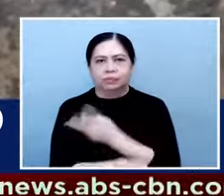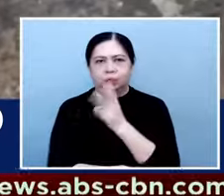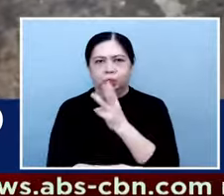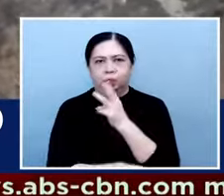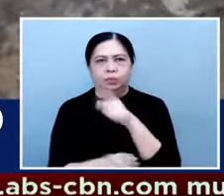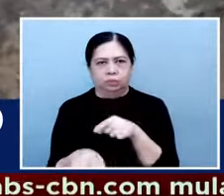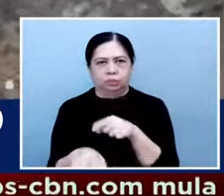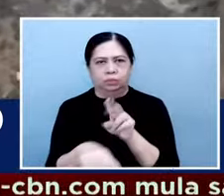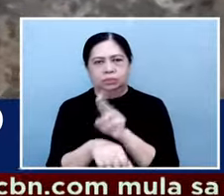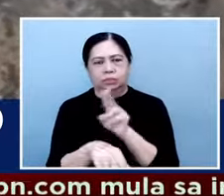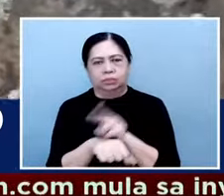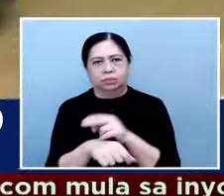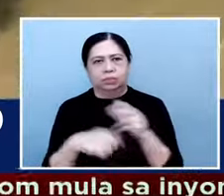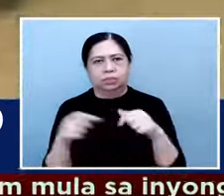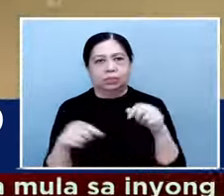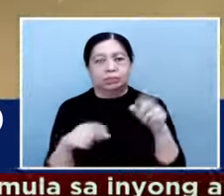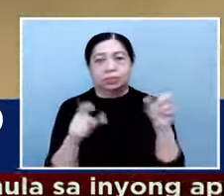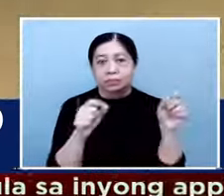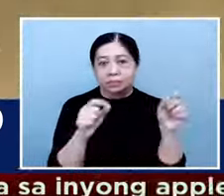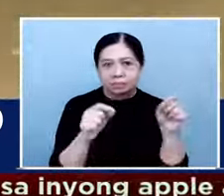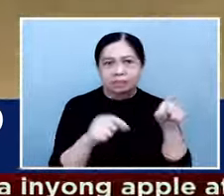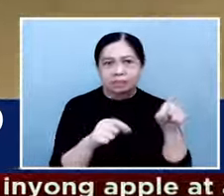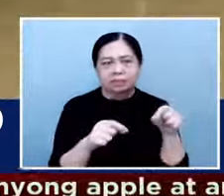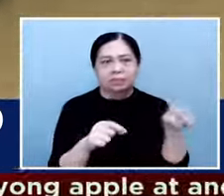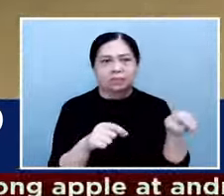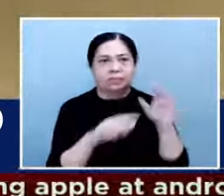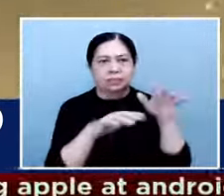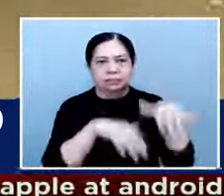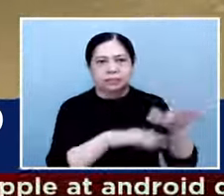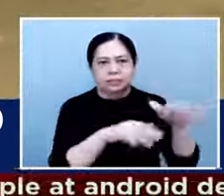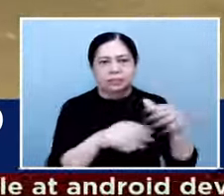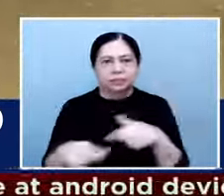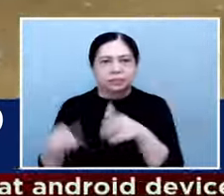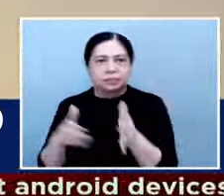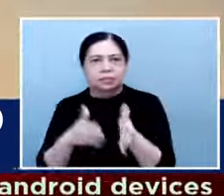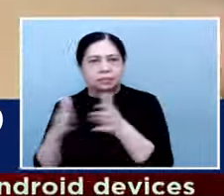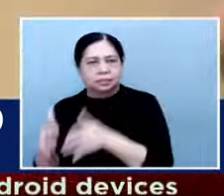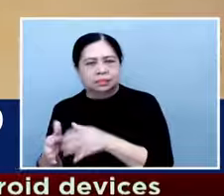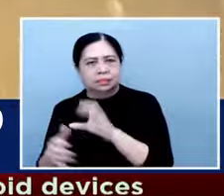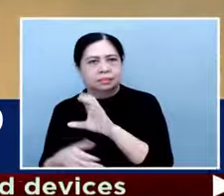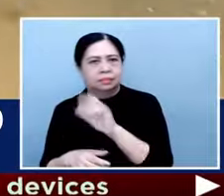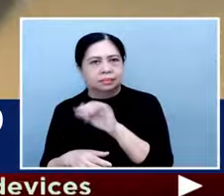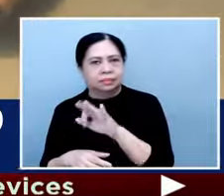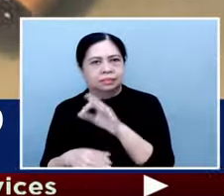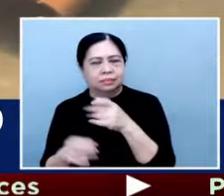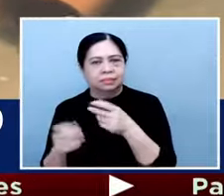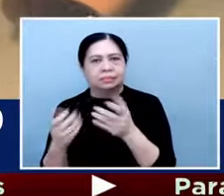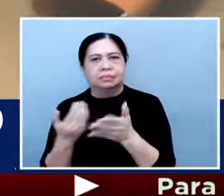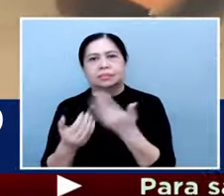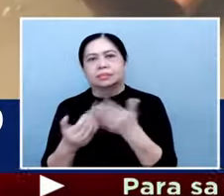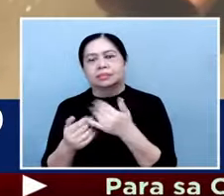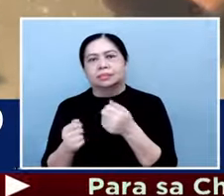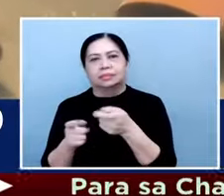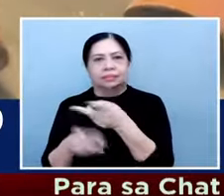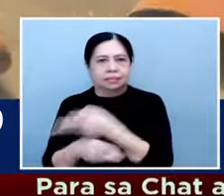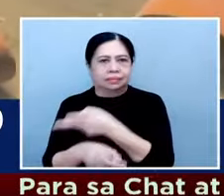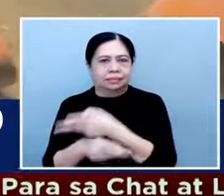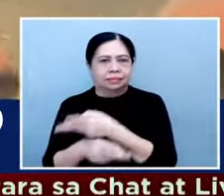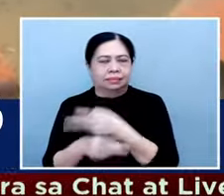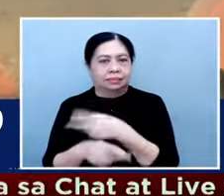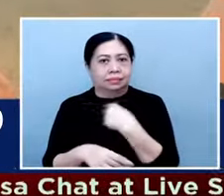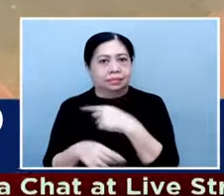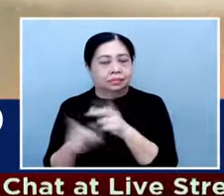nila sa lobsters. Kaya mas madali silang alagaan compared sa ibang crustaceans. At napansin ko, yung mga